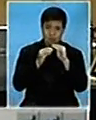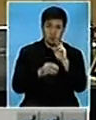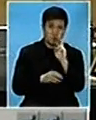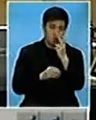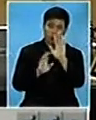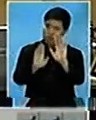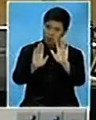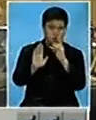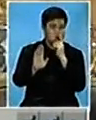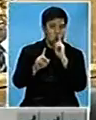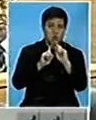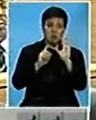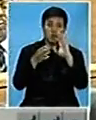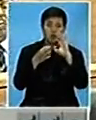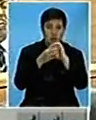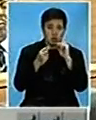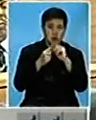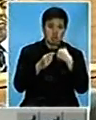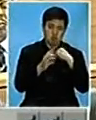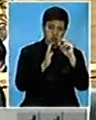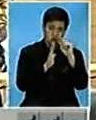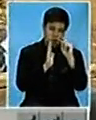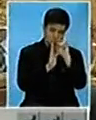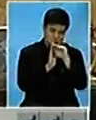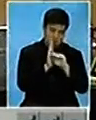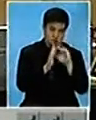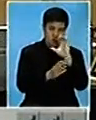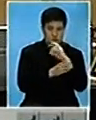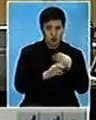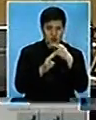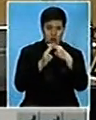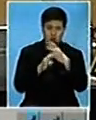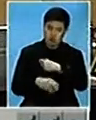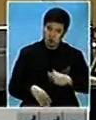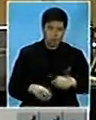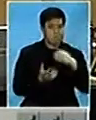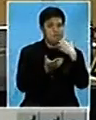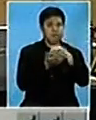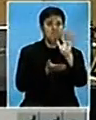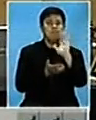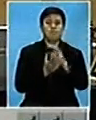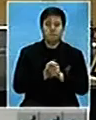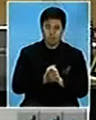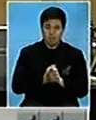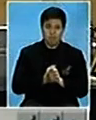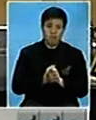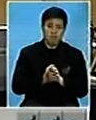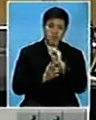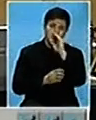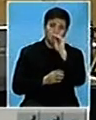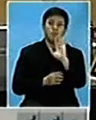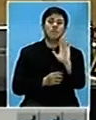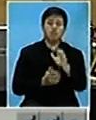ายเราก็ในข้อบังคับเราเขียนว่าไม่ควรนำมากล่าวอ้างนะเพราะฉะนั้นก็อย่ากล่าวอ้างดีที่สุด